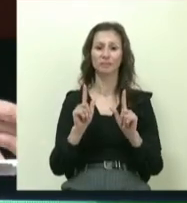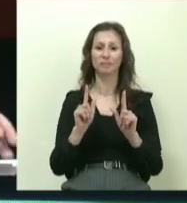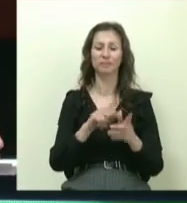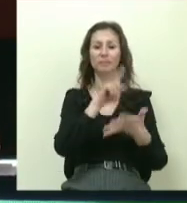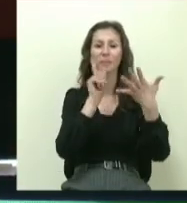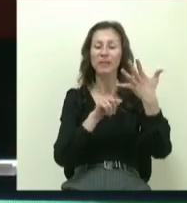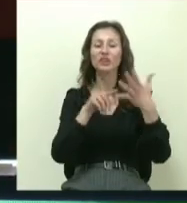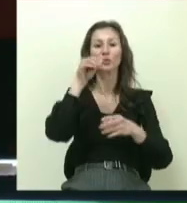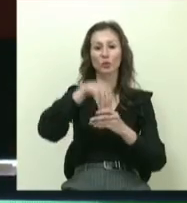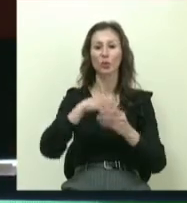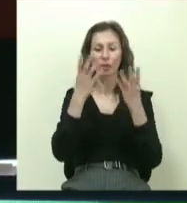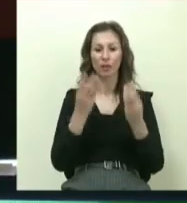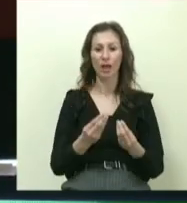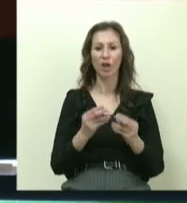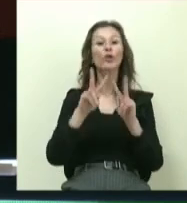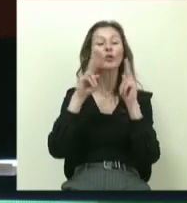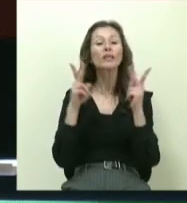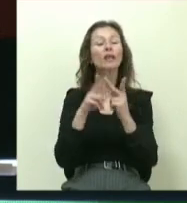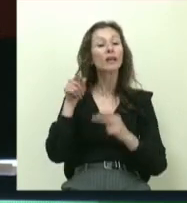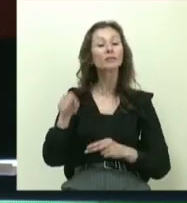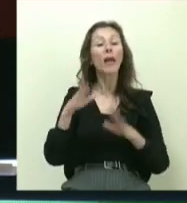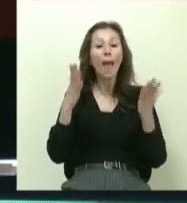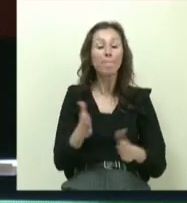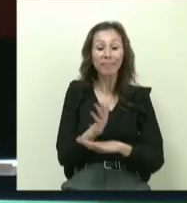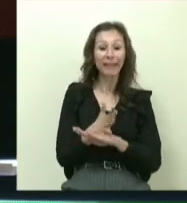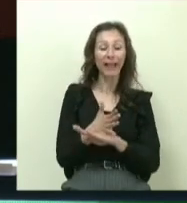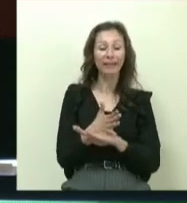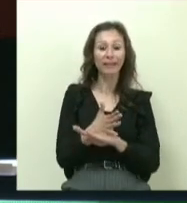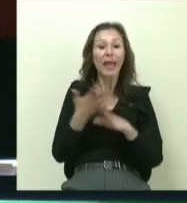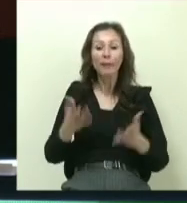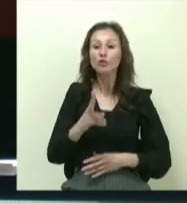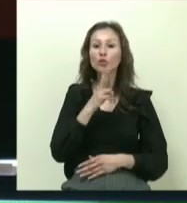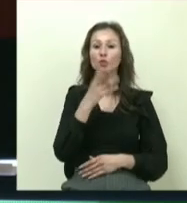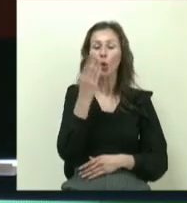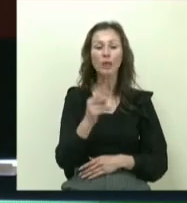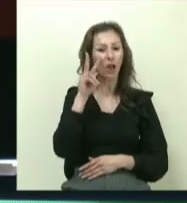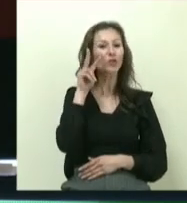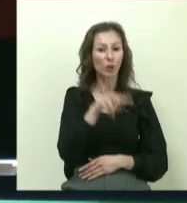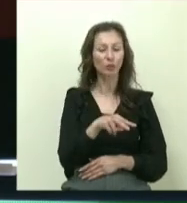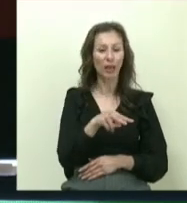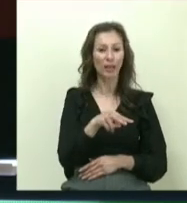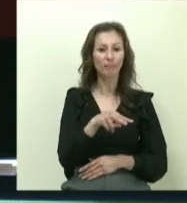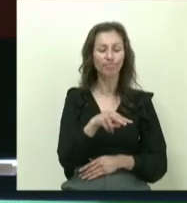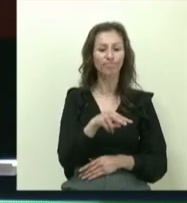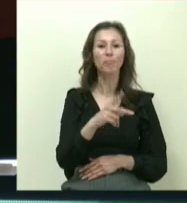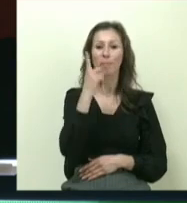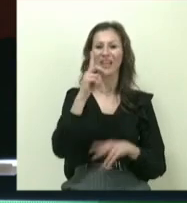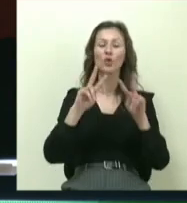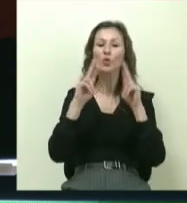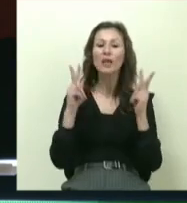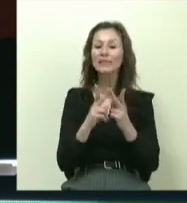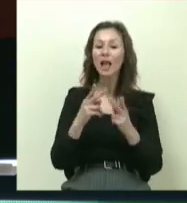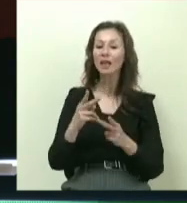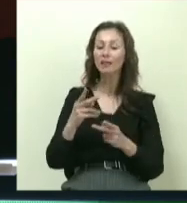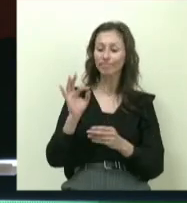beşinci ve son olarak Küreselleşmenin hem nedeni hem de sonucu olarak görülebilecek ve Bir küresel